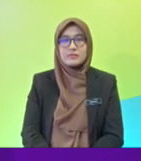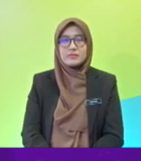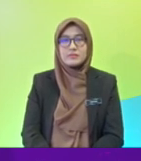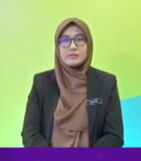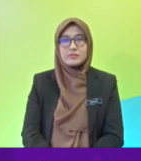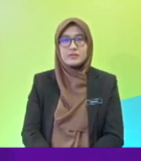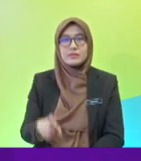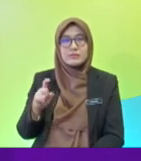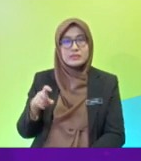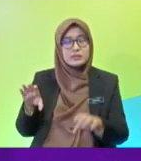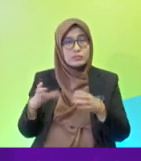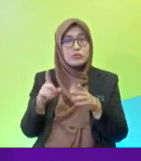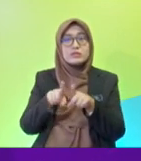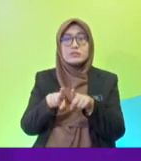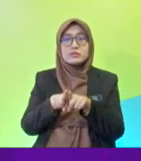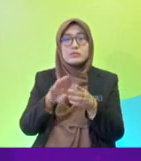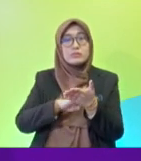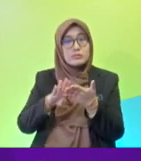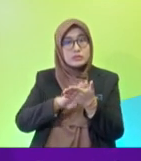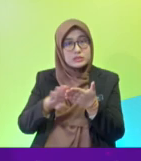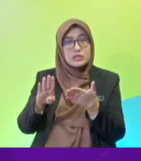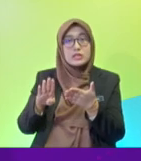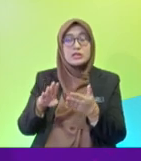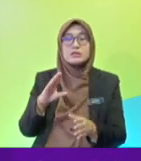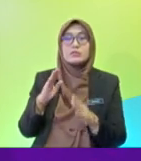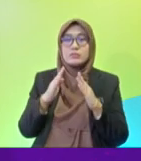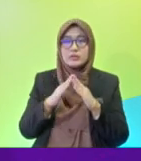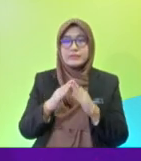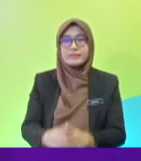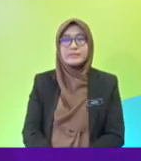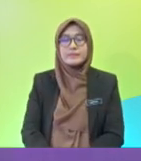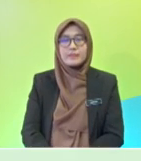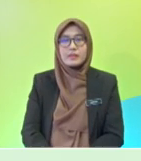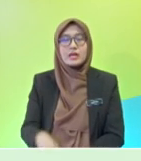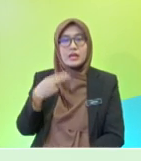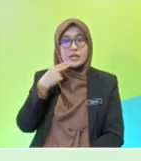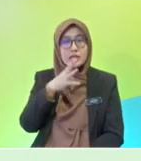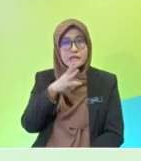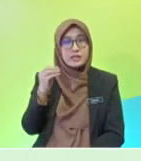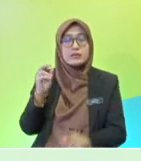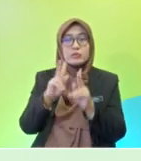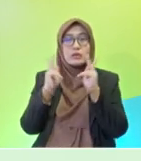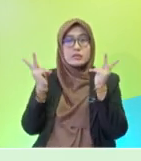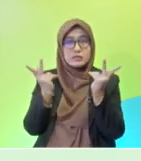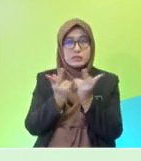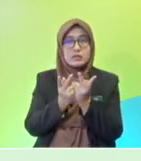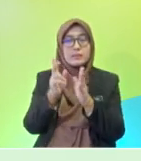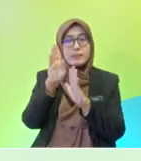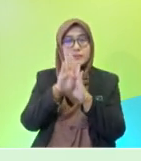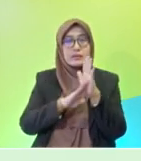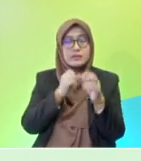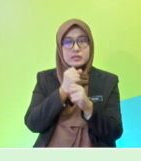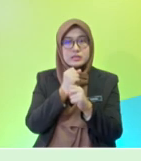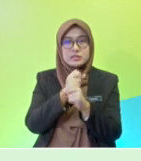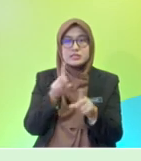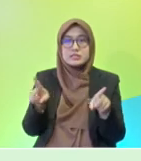bekerja sama jadi jawaban yang tepatnya Hana dan keluarganya bekerjasama berbagi